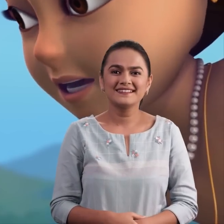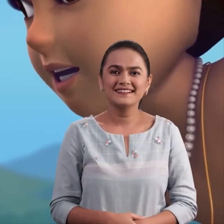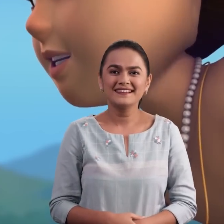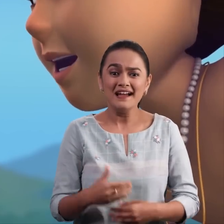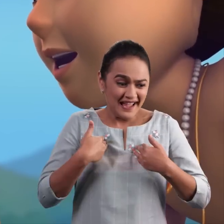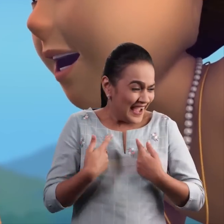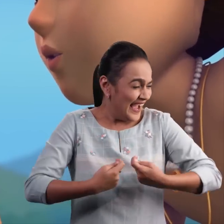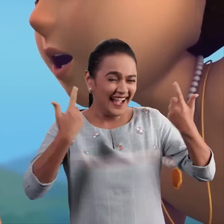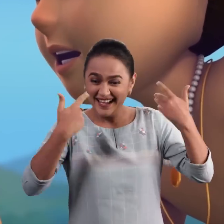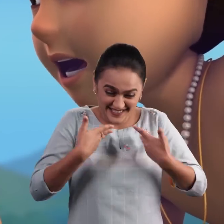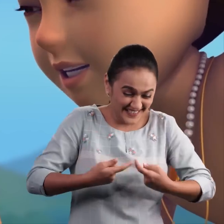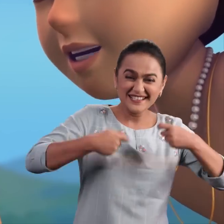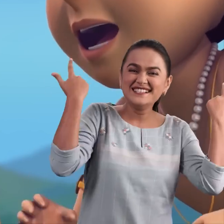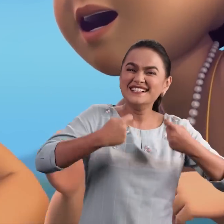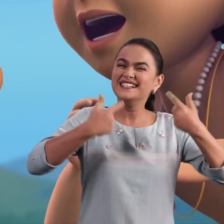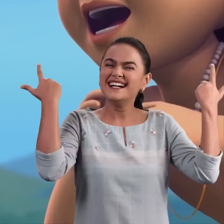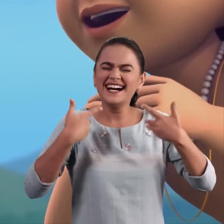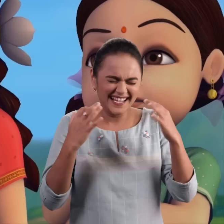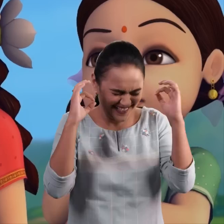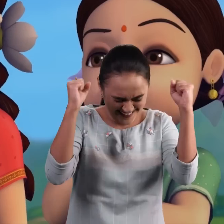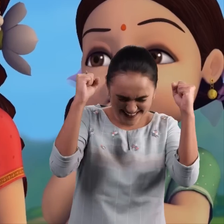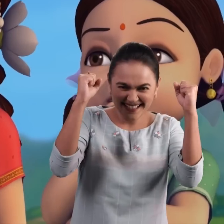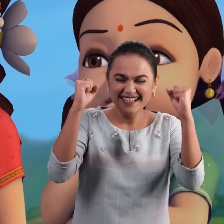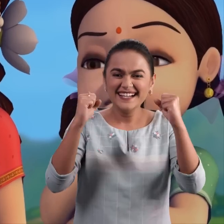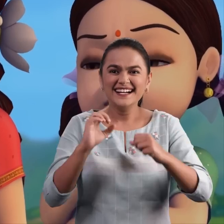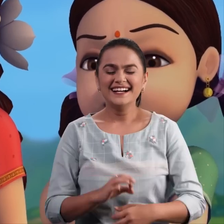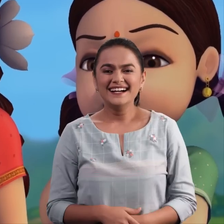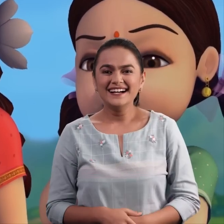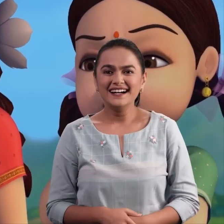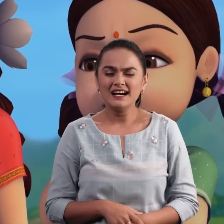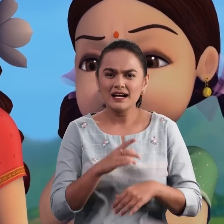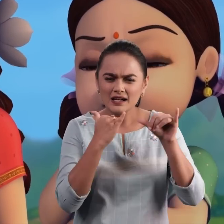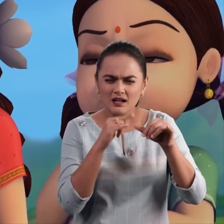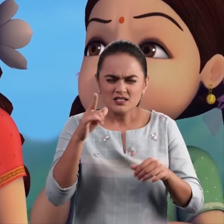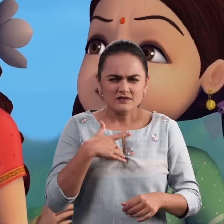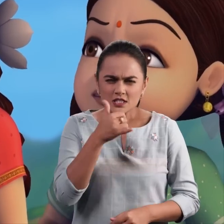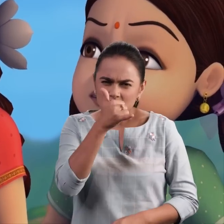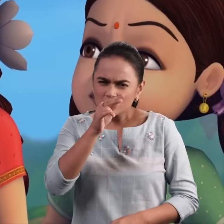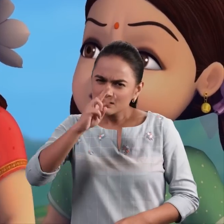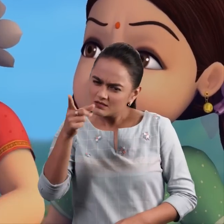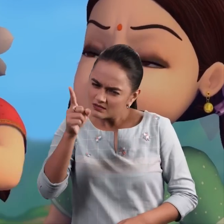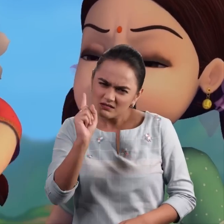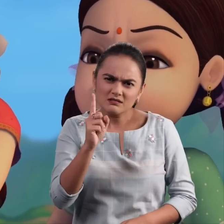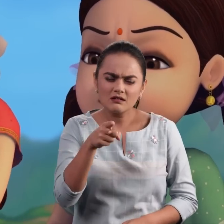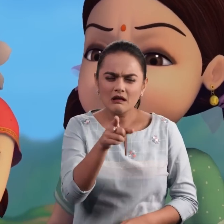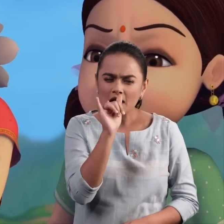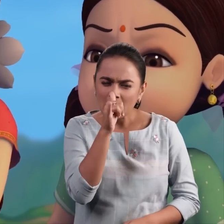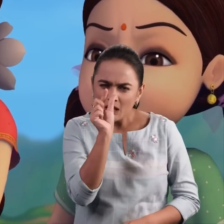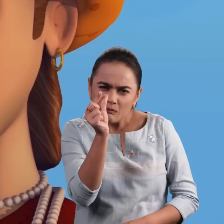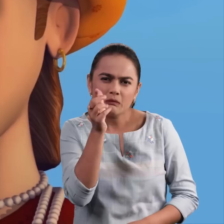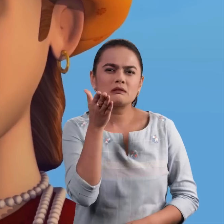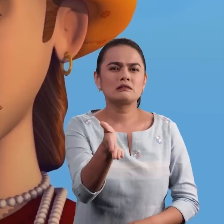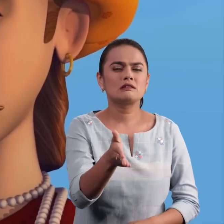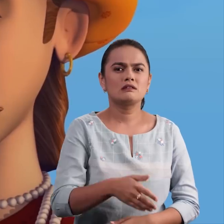हम धनी हो गए। हम धनी हो गए। ये अवश्य कृष्ण का कोई छल है। ये नकली मोती